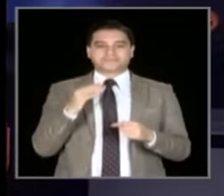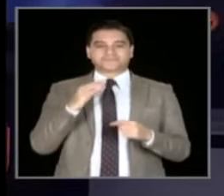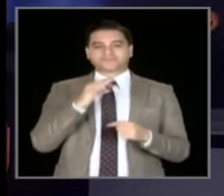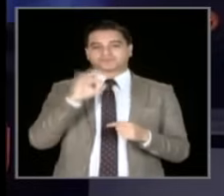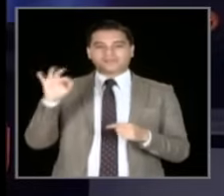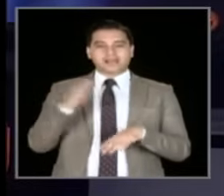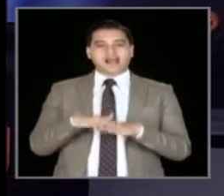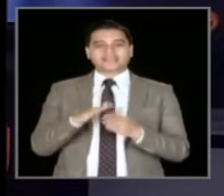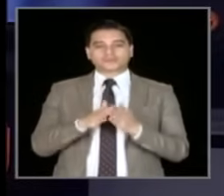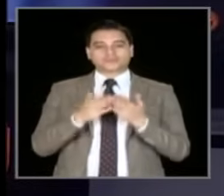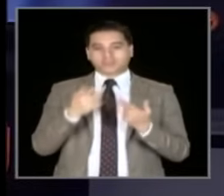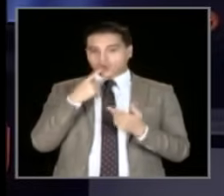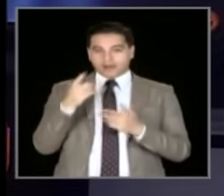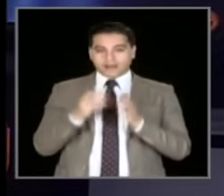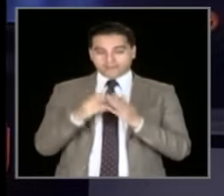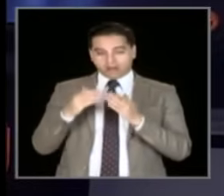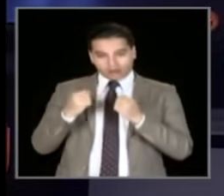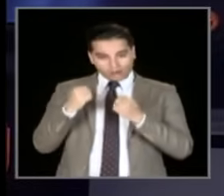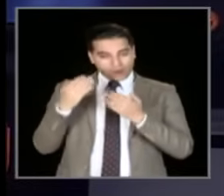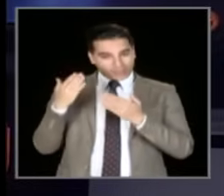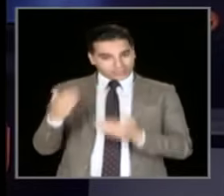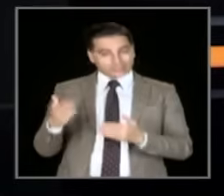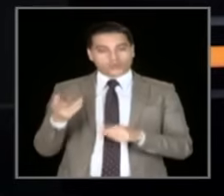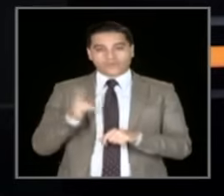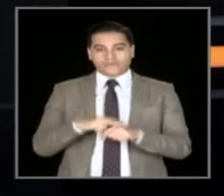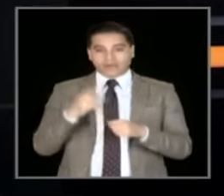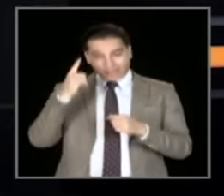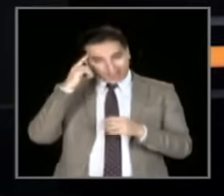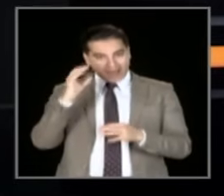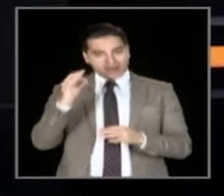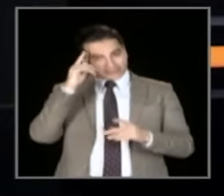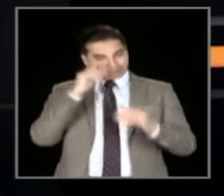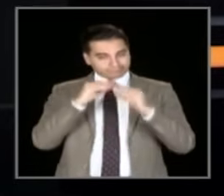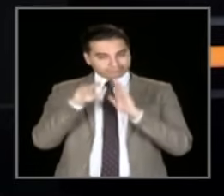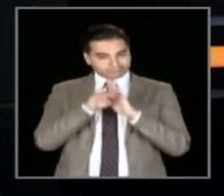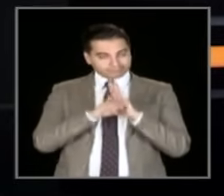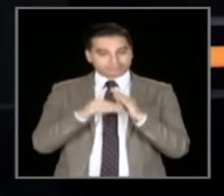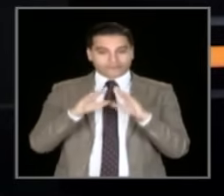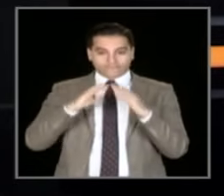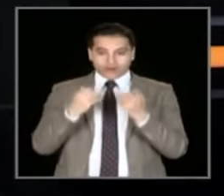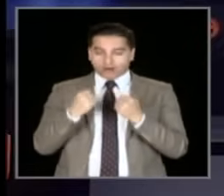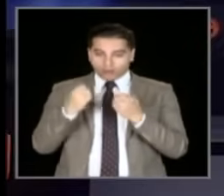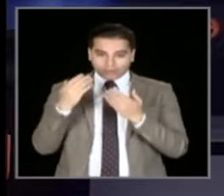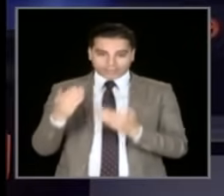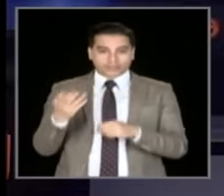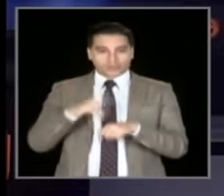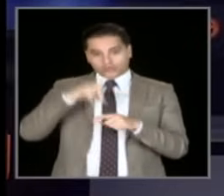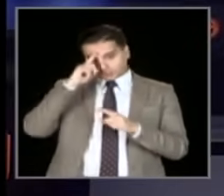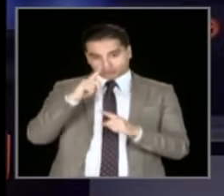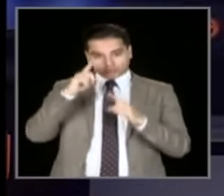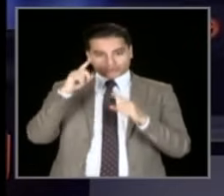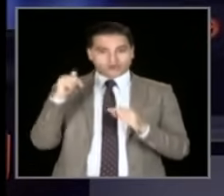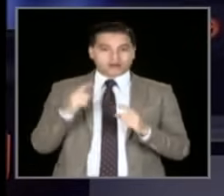السويس. جامعة السويس جامعة قوية، بيستعدوا كويس، عارفين أساسيات ومعهم تيم قوي. إن شاء الله